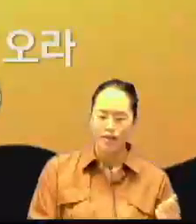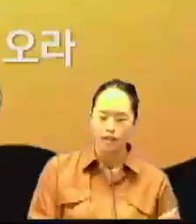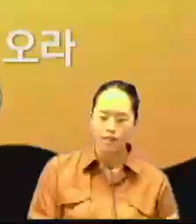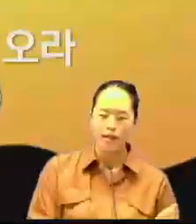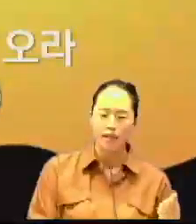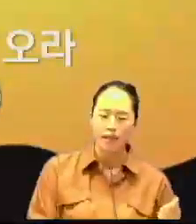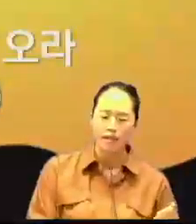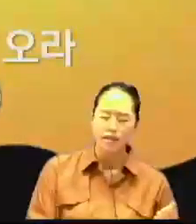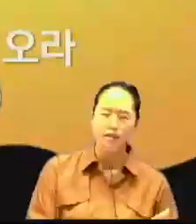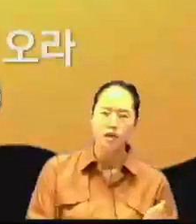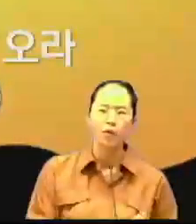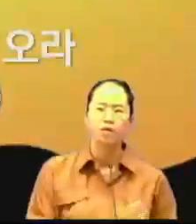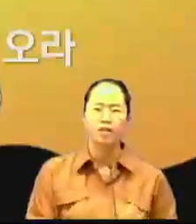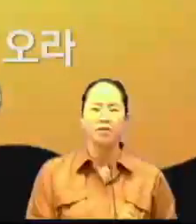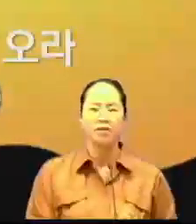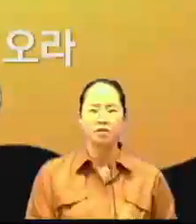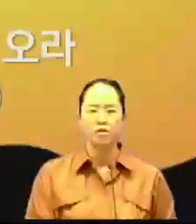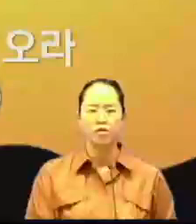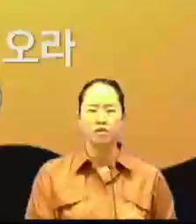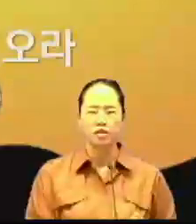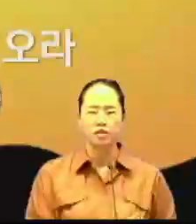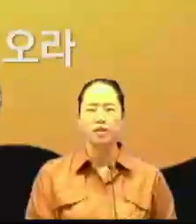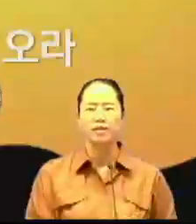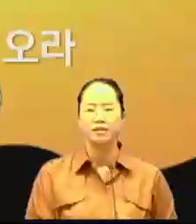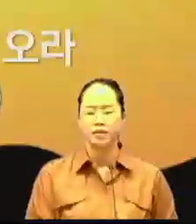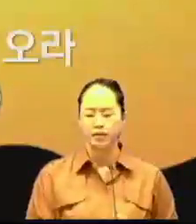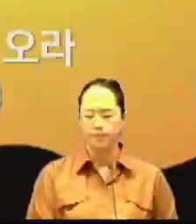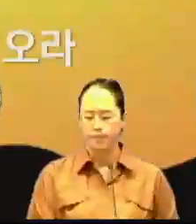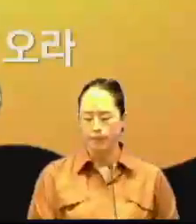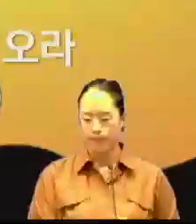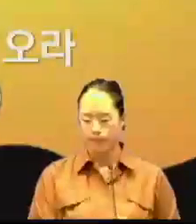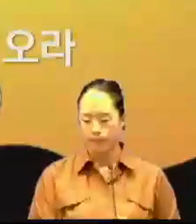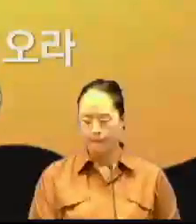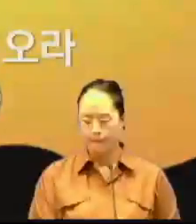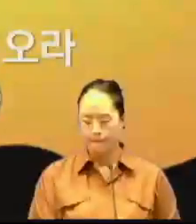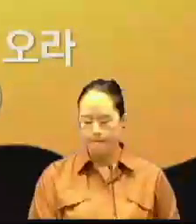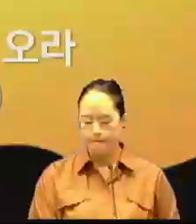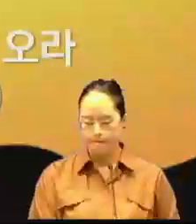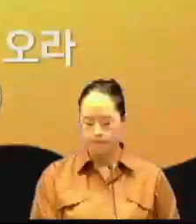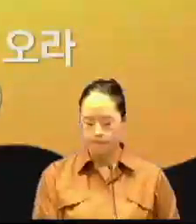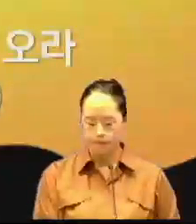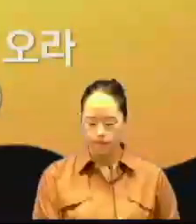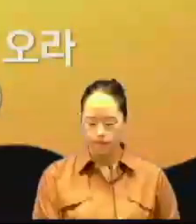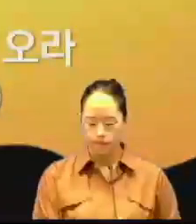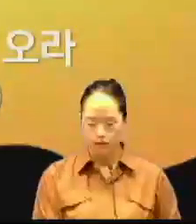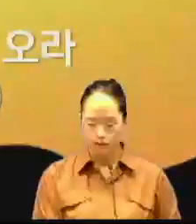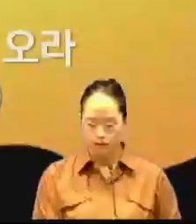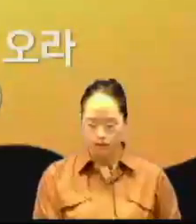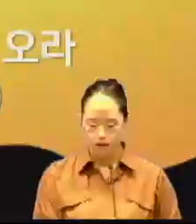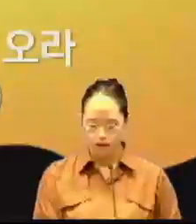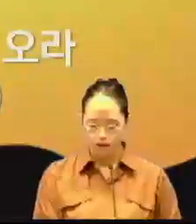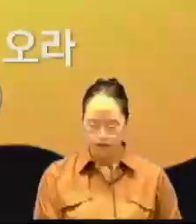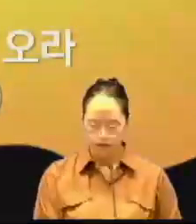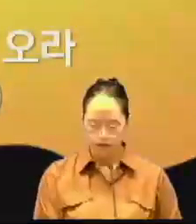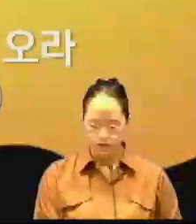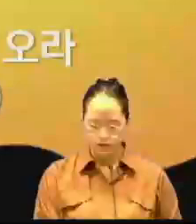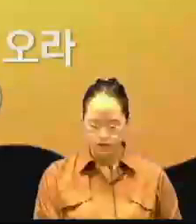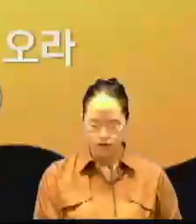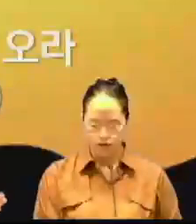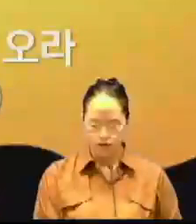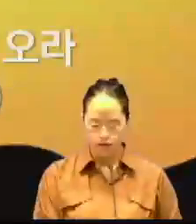只是简单的邀请我们说来，来就行，因为他要给我们解决办法。